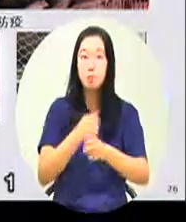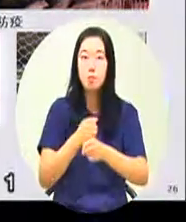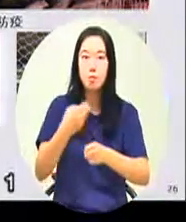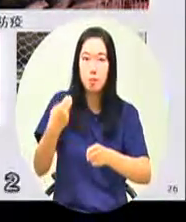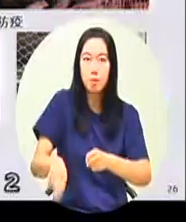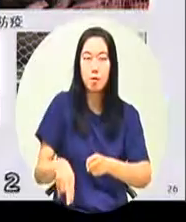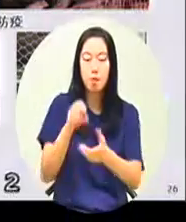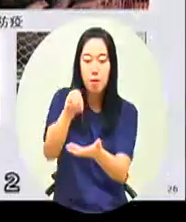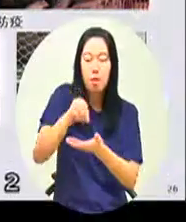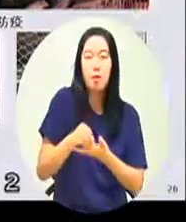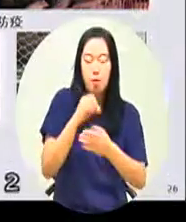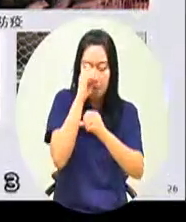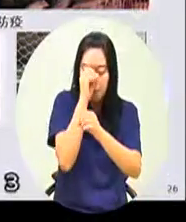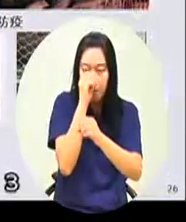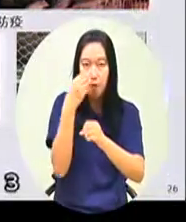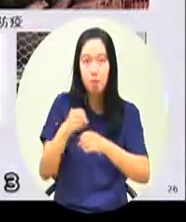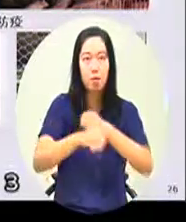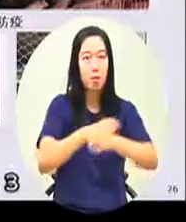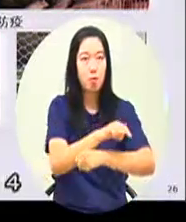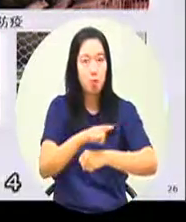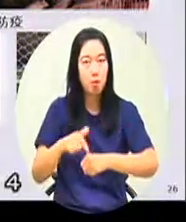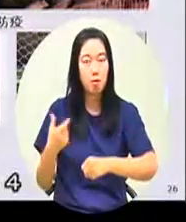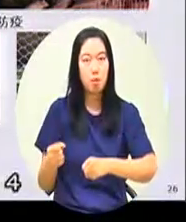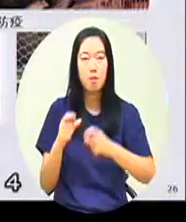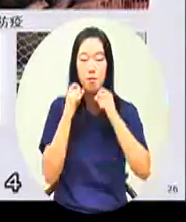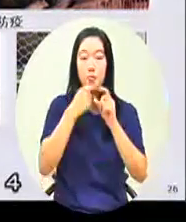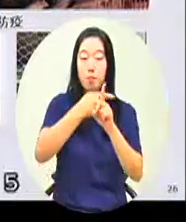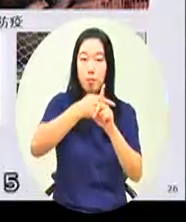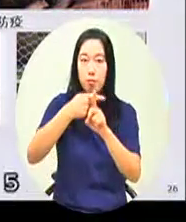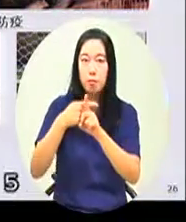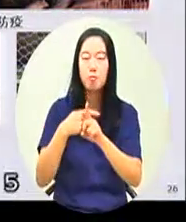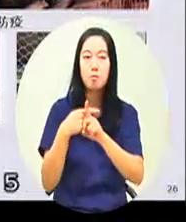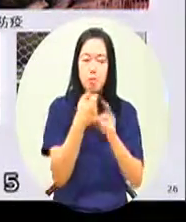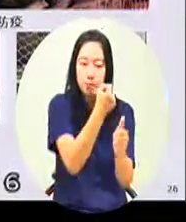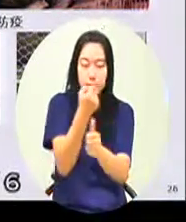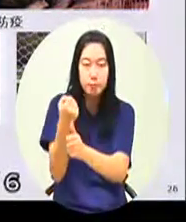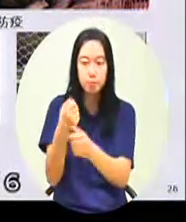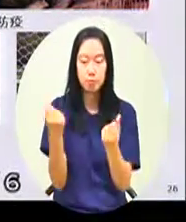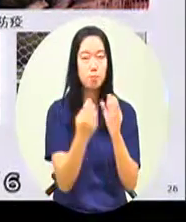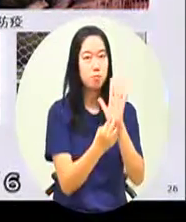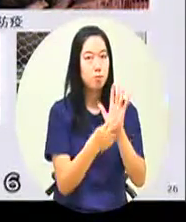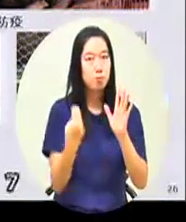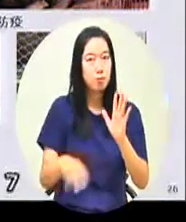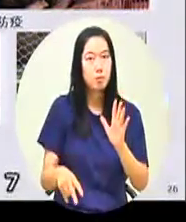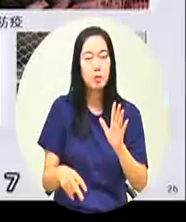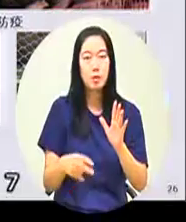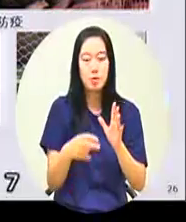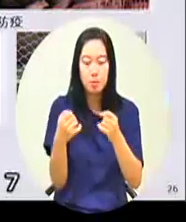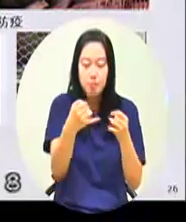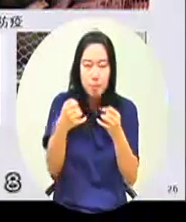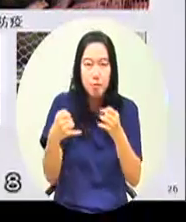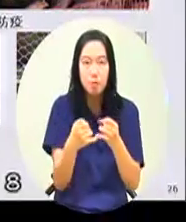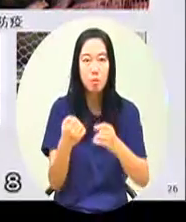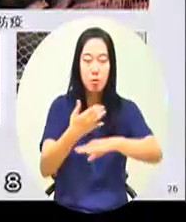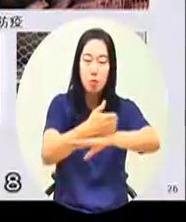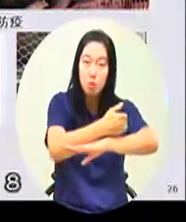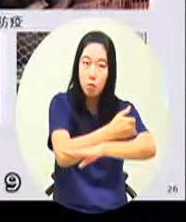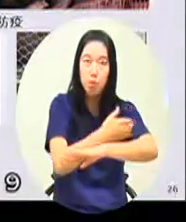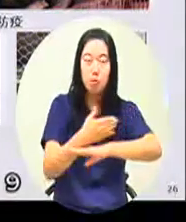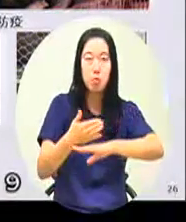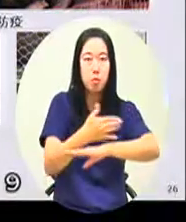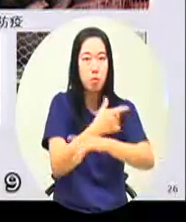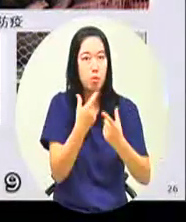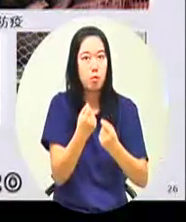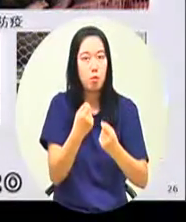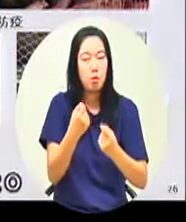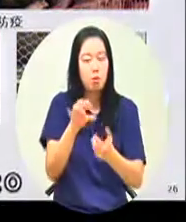样检验监测、动物用药品管等方面呢。那么比如说加强畜禽肉、蛋、水产品的检验工作，我们都持续